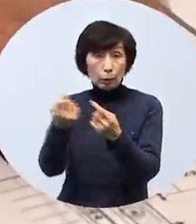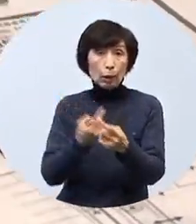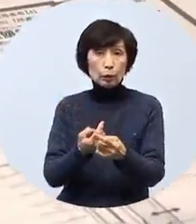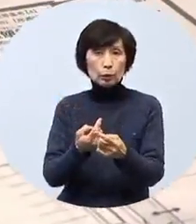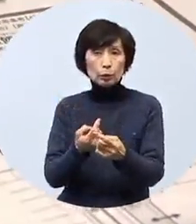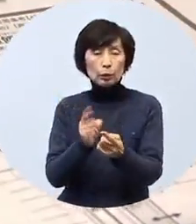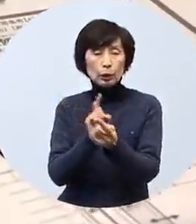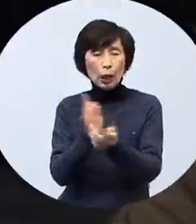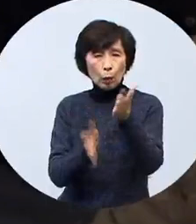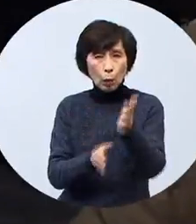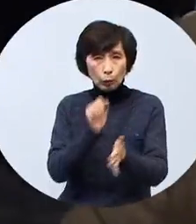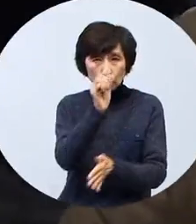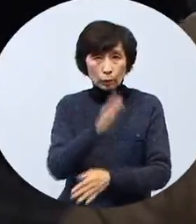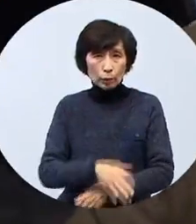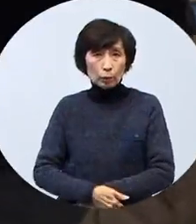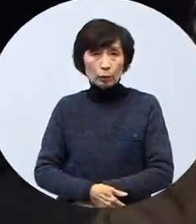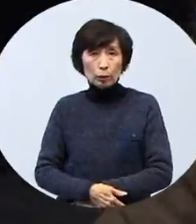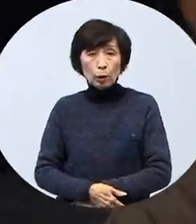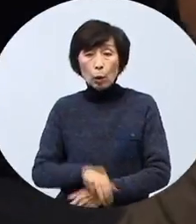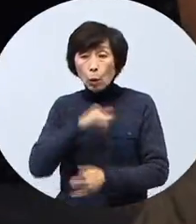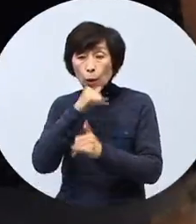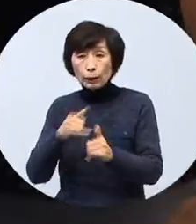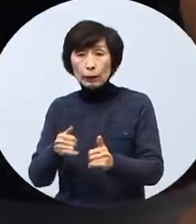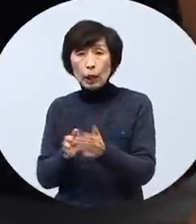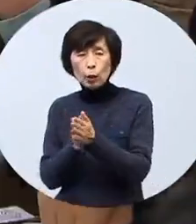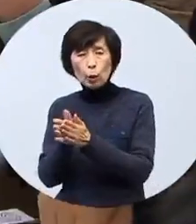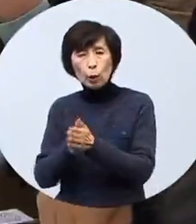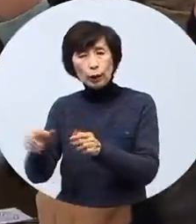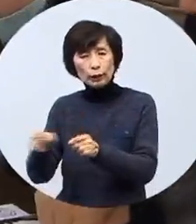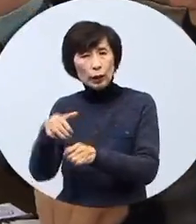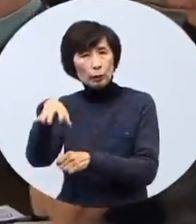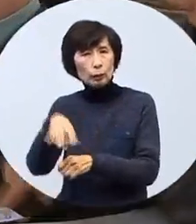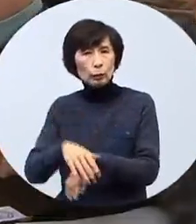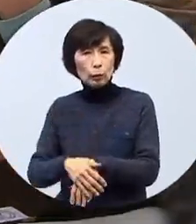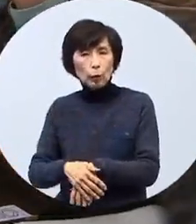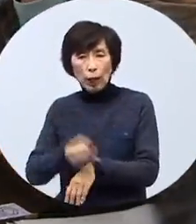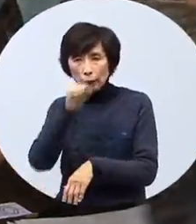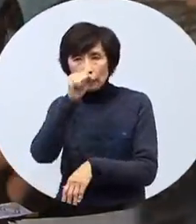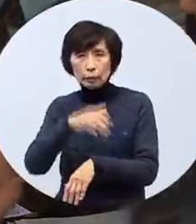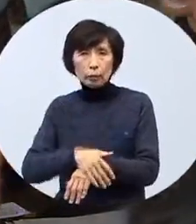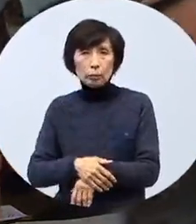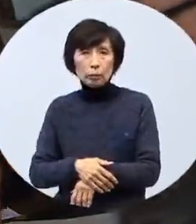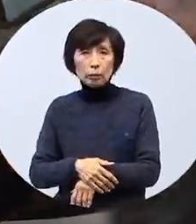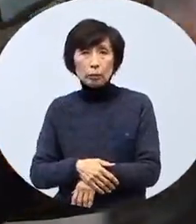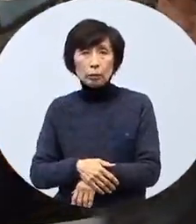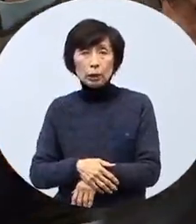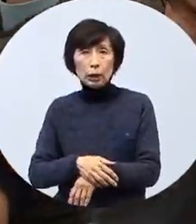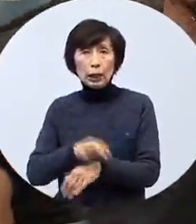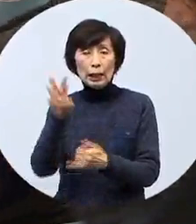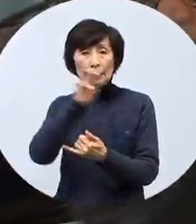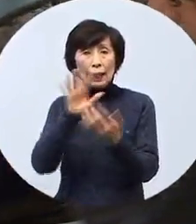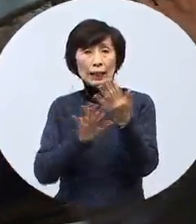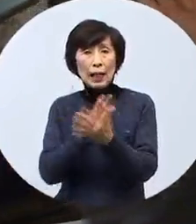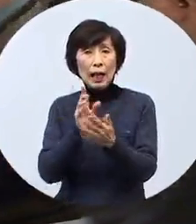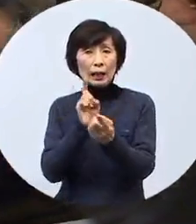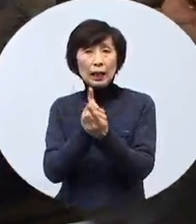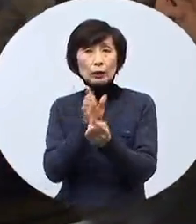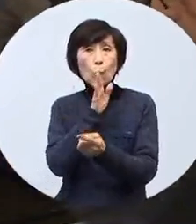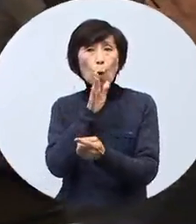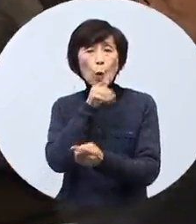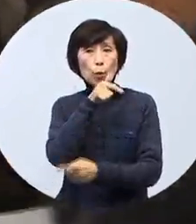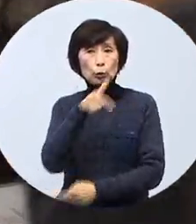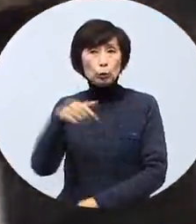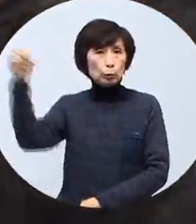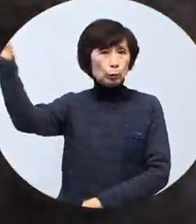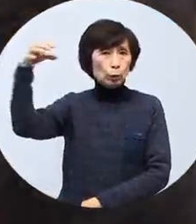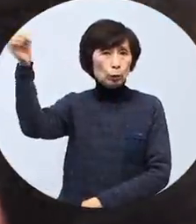応してください皆さん。 お年寄りとかトイレが近いところ、ここがトイレみたいです。 災害対策本部ですが、これからいろいろな